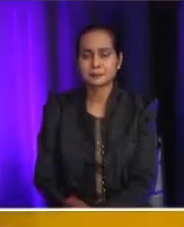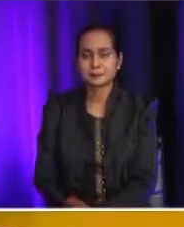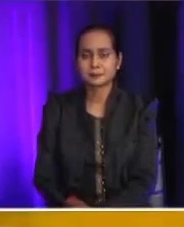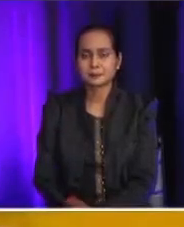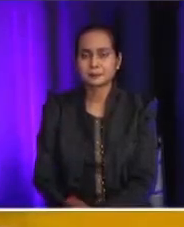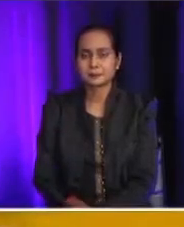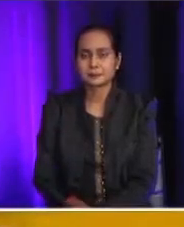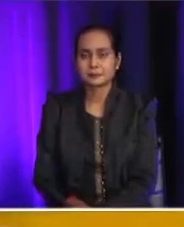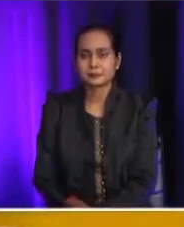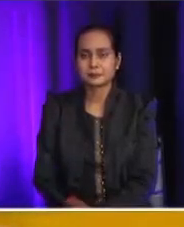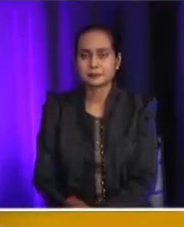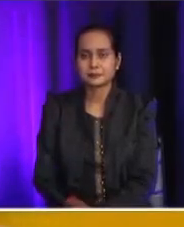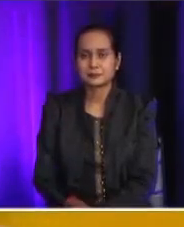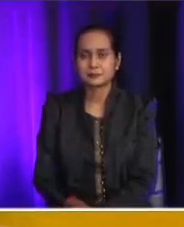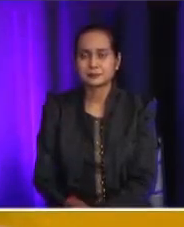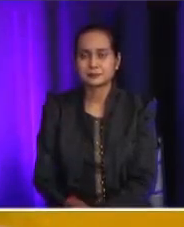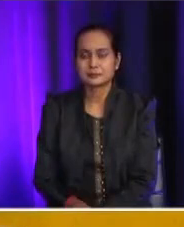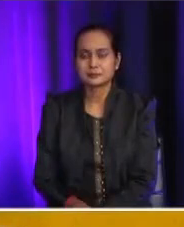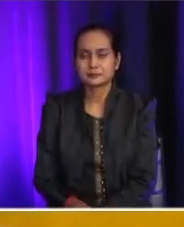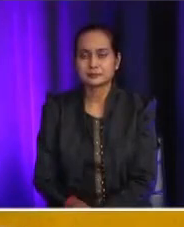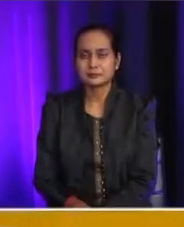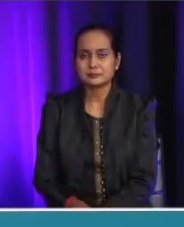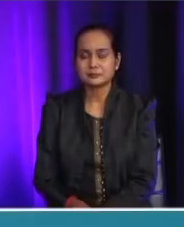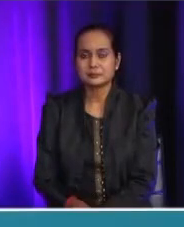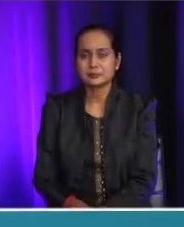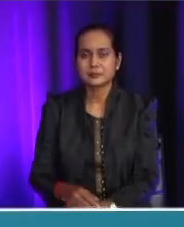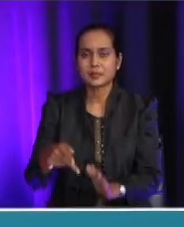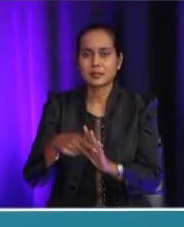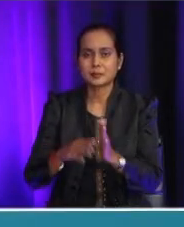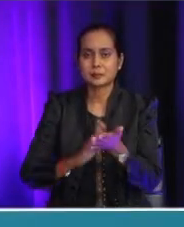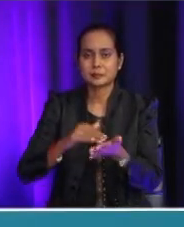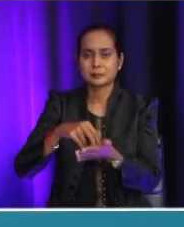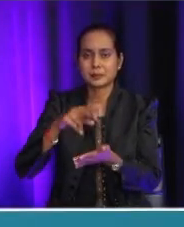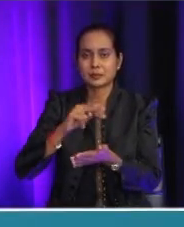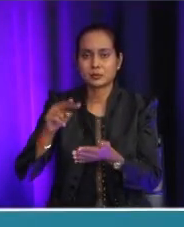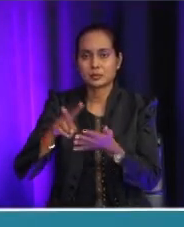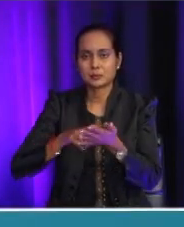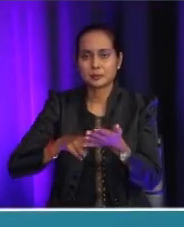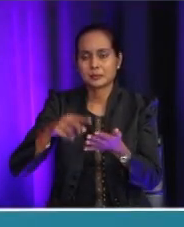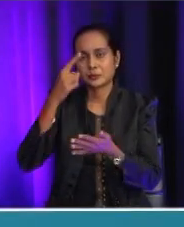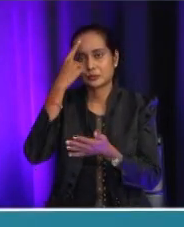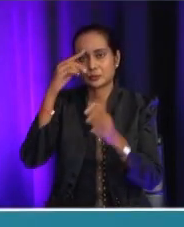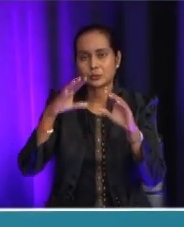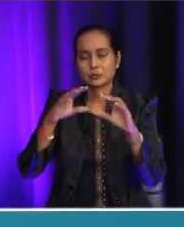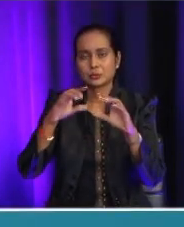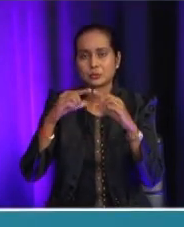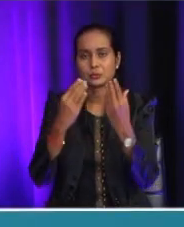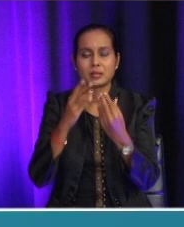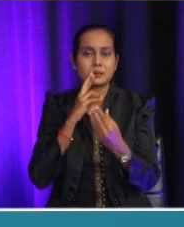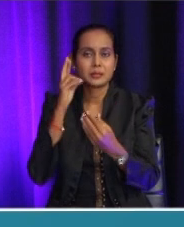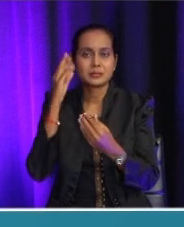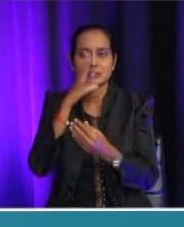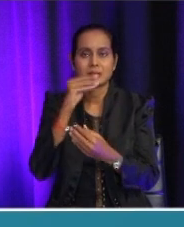Dan seterusnya kalau kita tengok lagi, ya pembangunan pembacaan untuk golongan remaja dan kanak-kanak